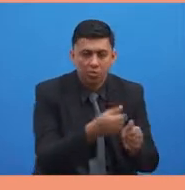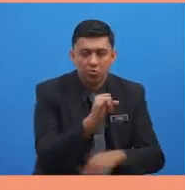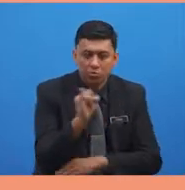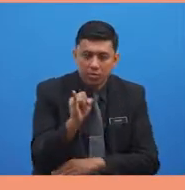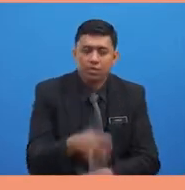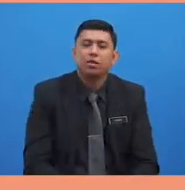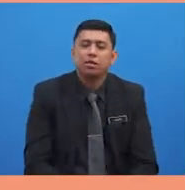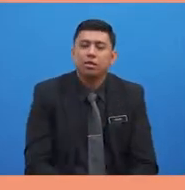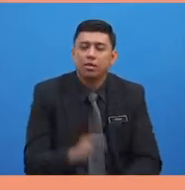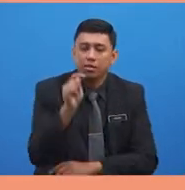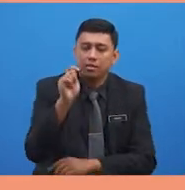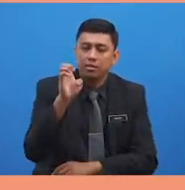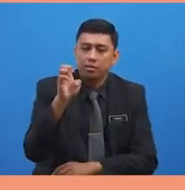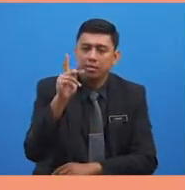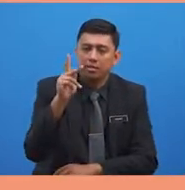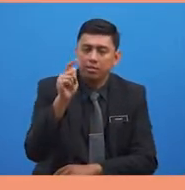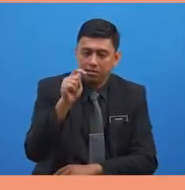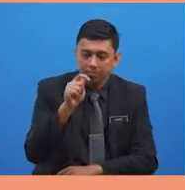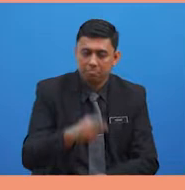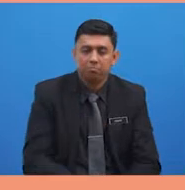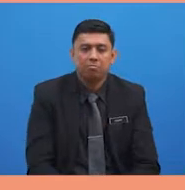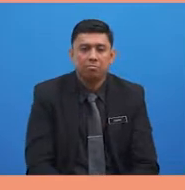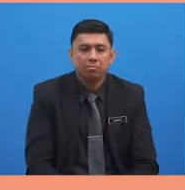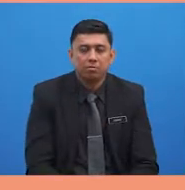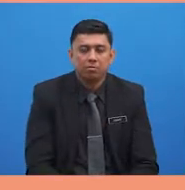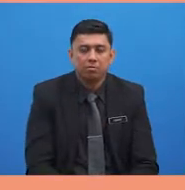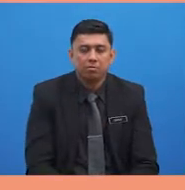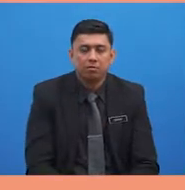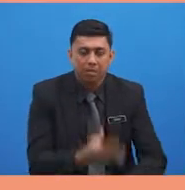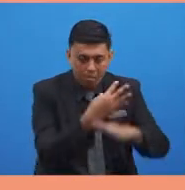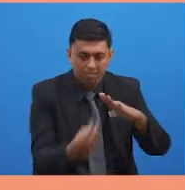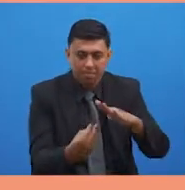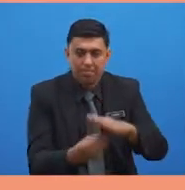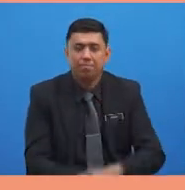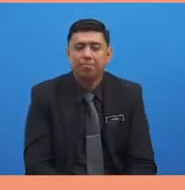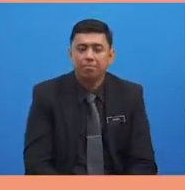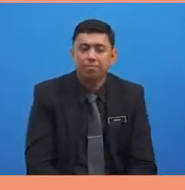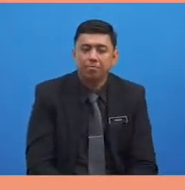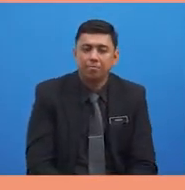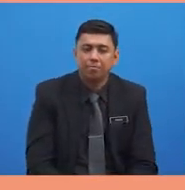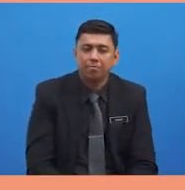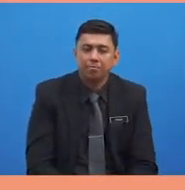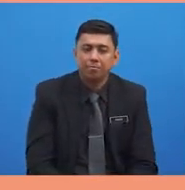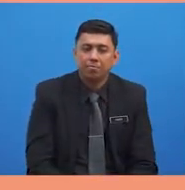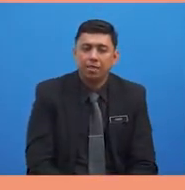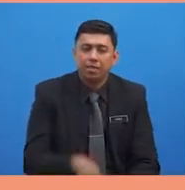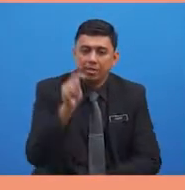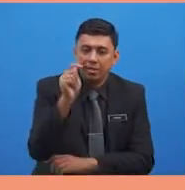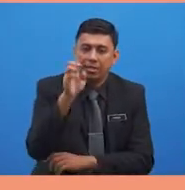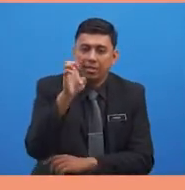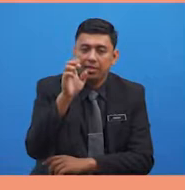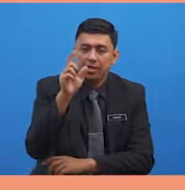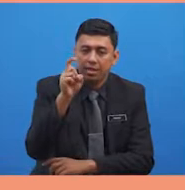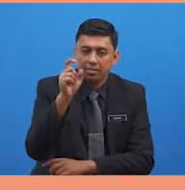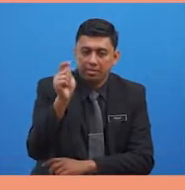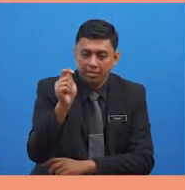diikuti dengan tag lengkap input dan atributnya, iaitu type sama dengan text,